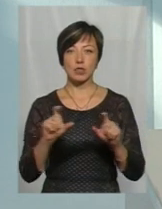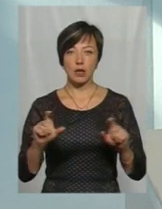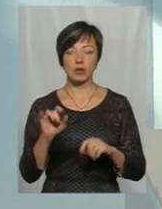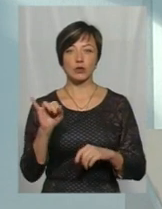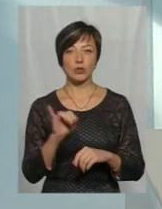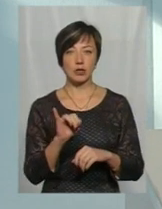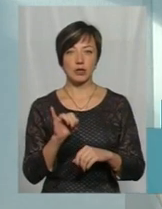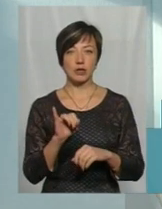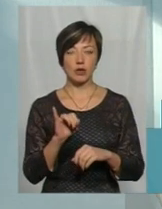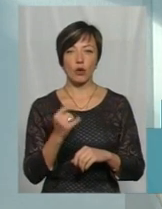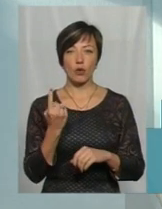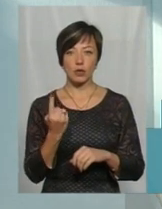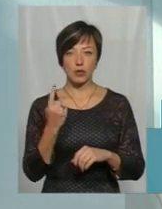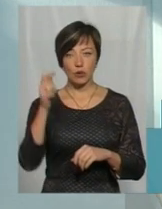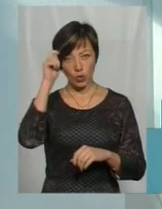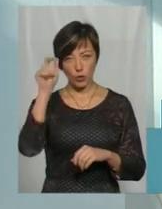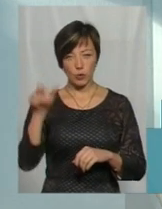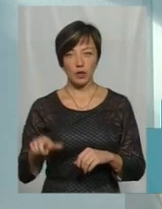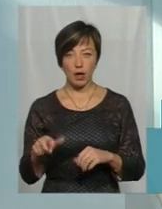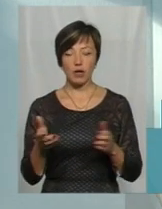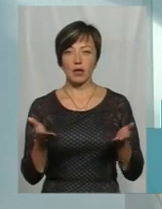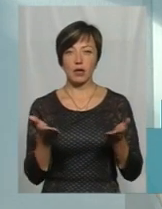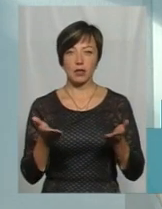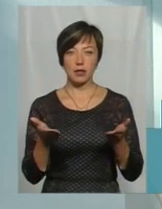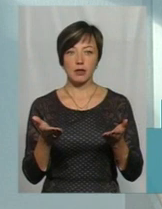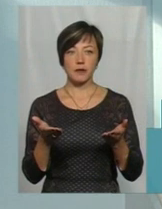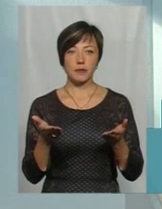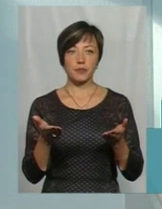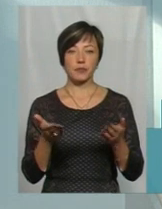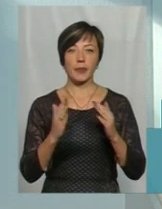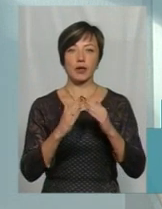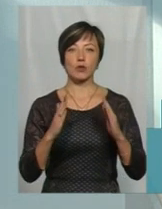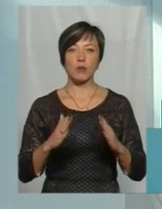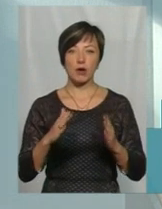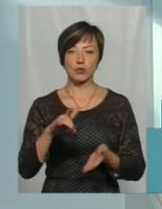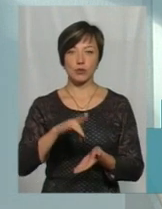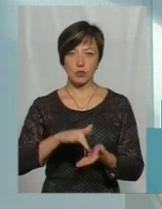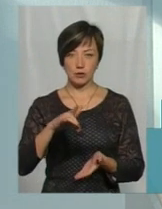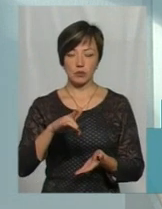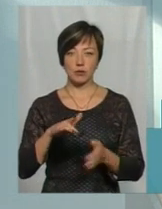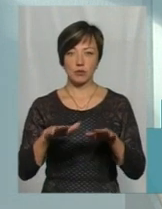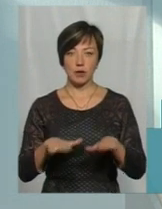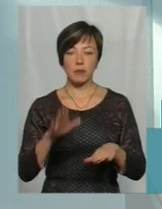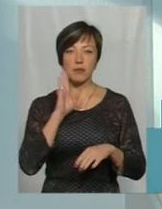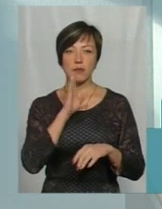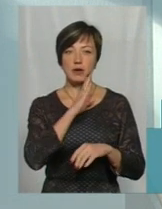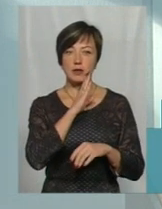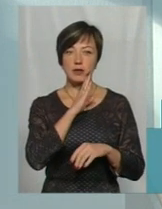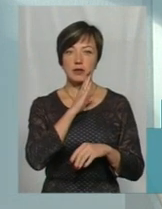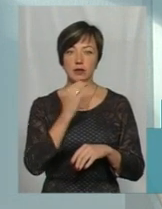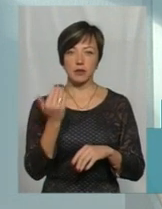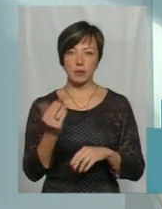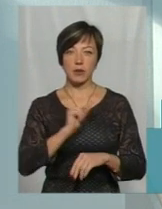і один юнак, який з домашнього осередку, матір